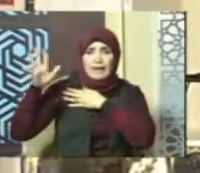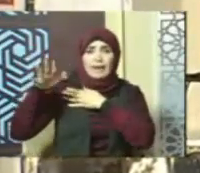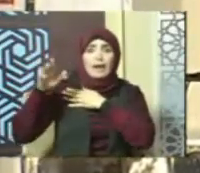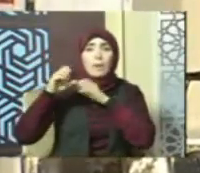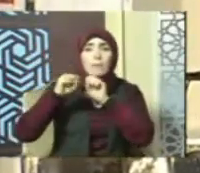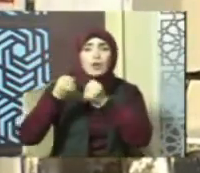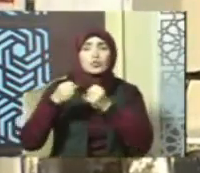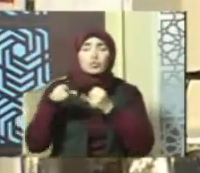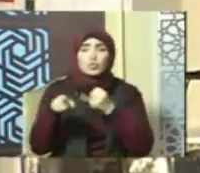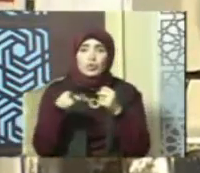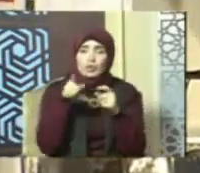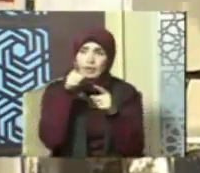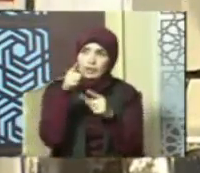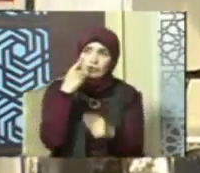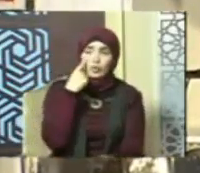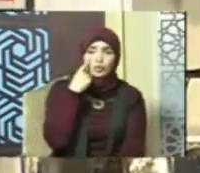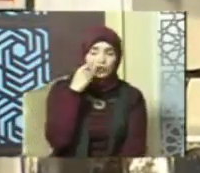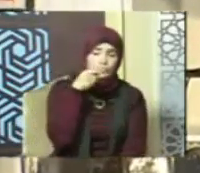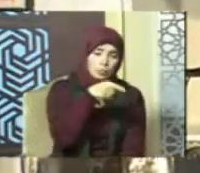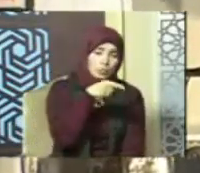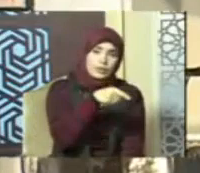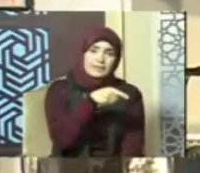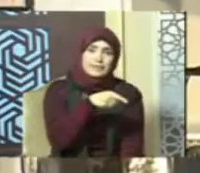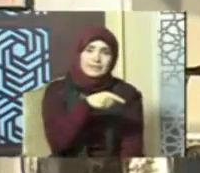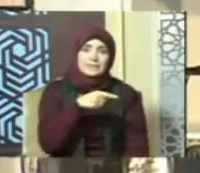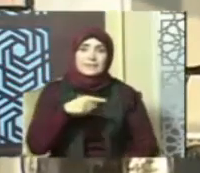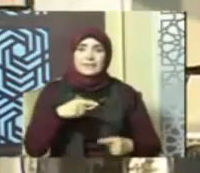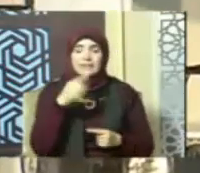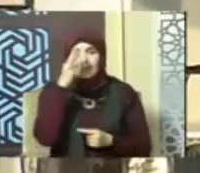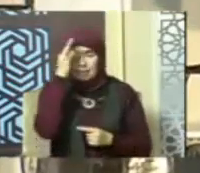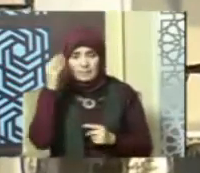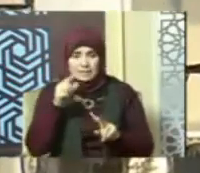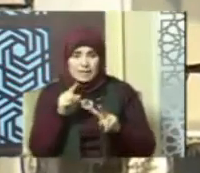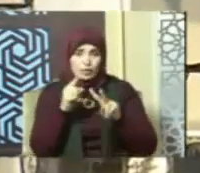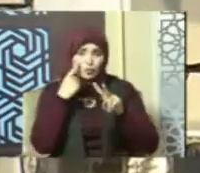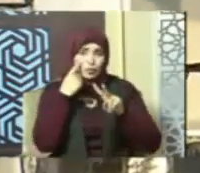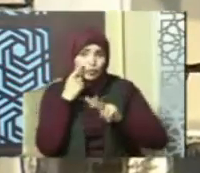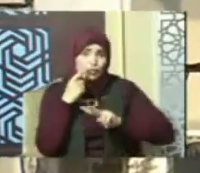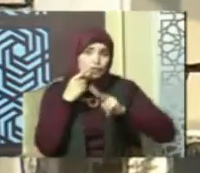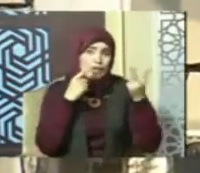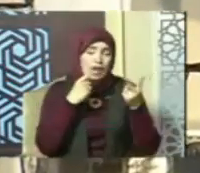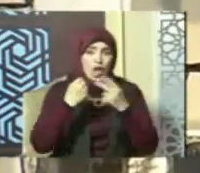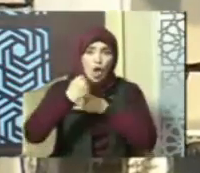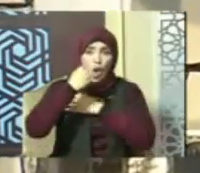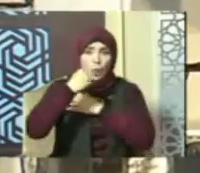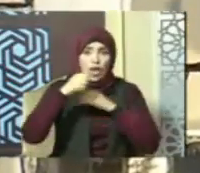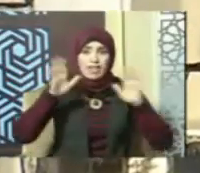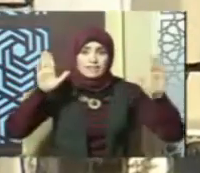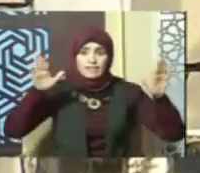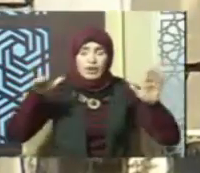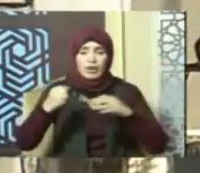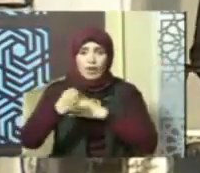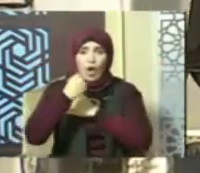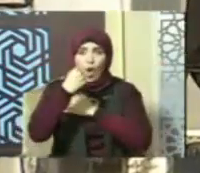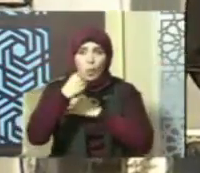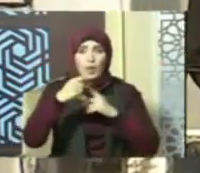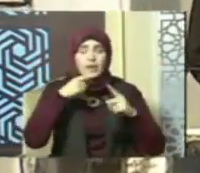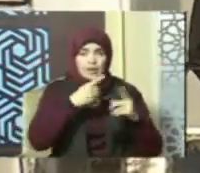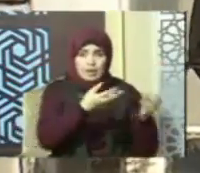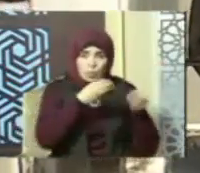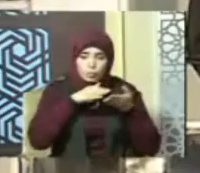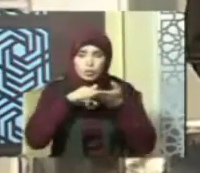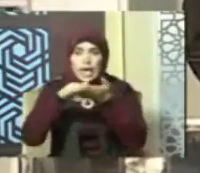ترض لنفسك أن تكون الطائرة الآخر القوي الفتي الذي